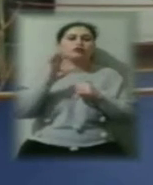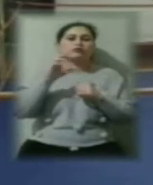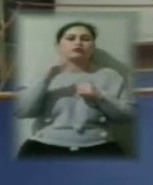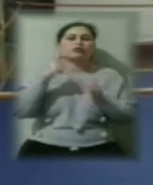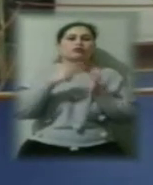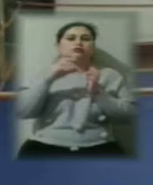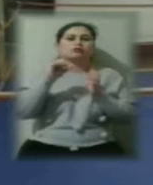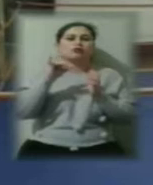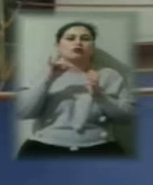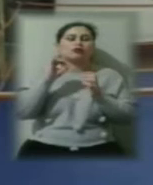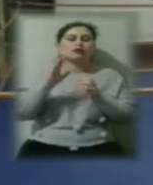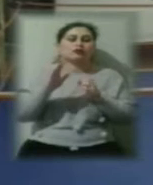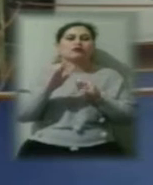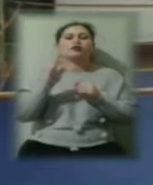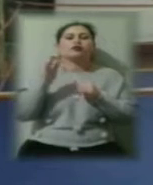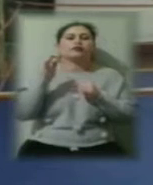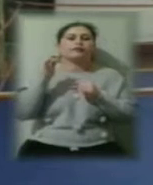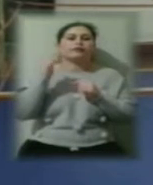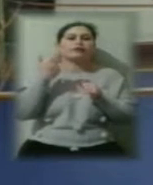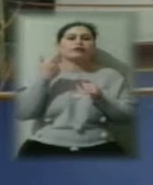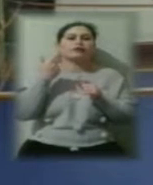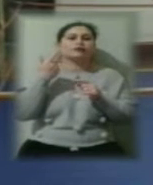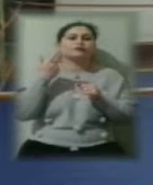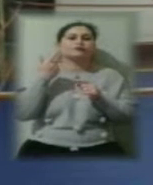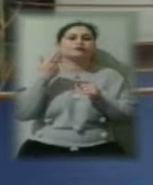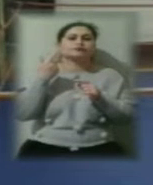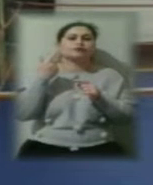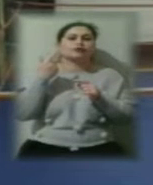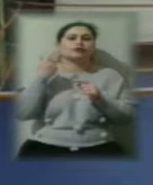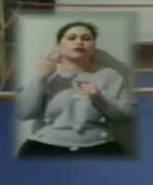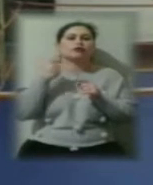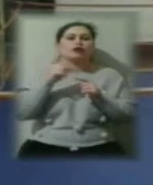Герцеговина. Це чемпіонат з